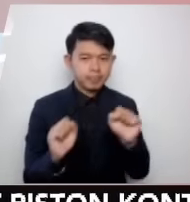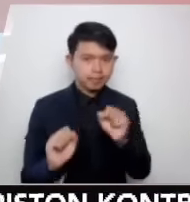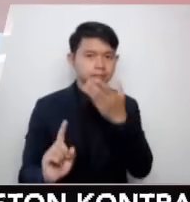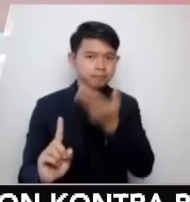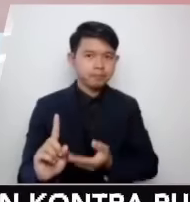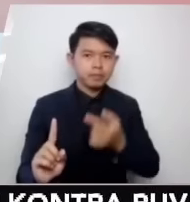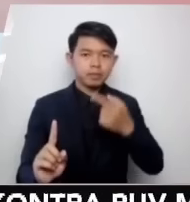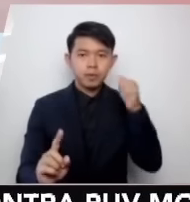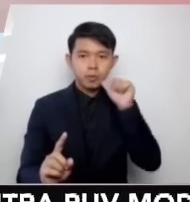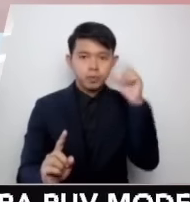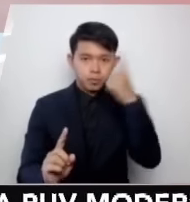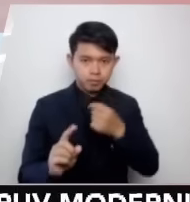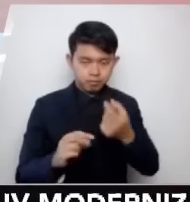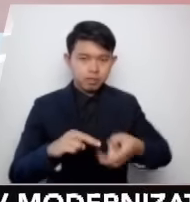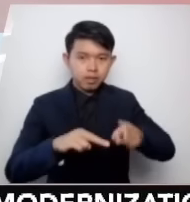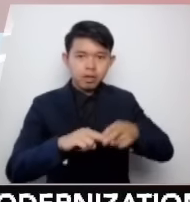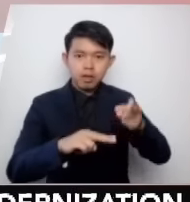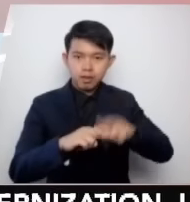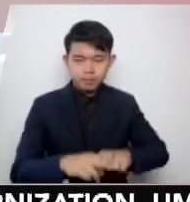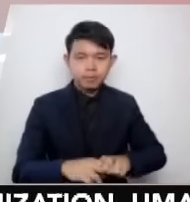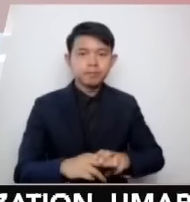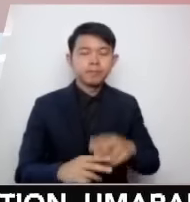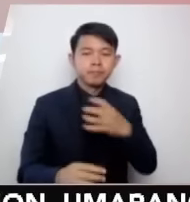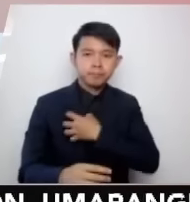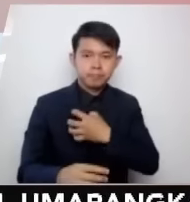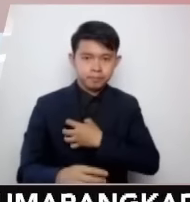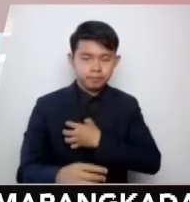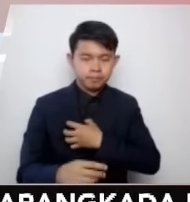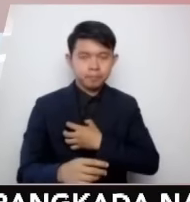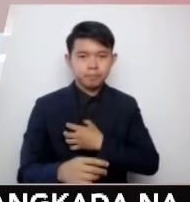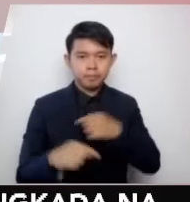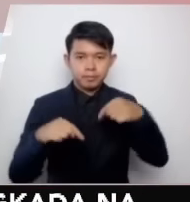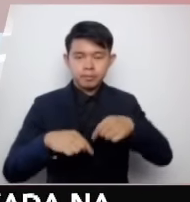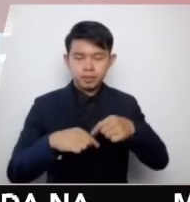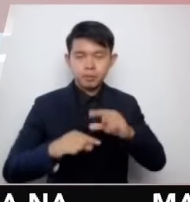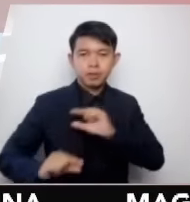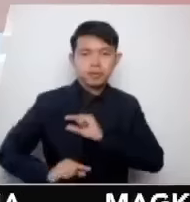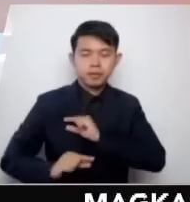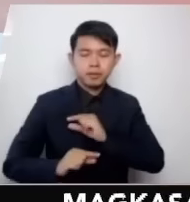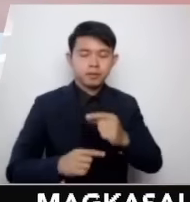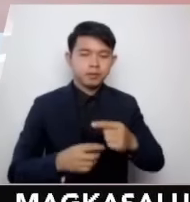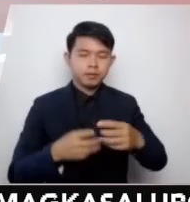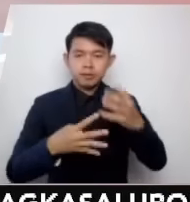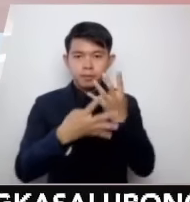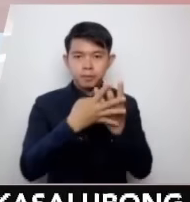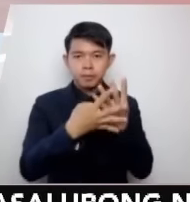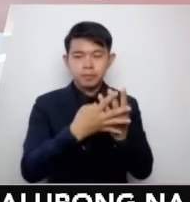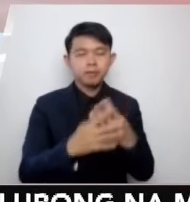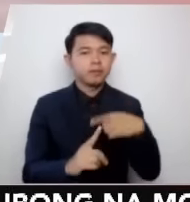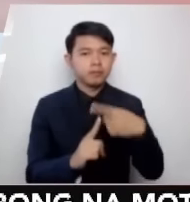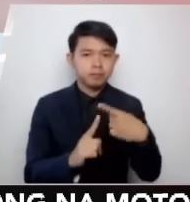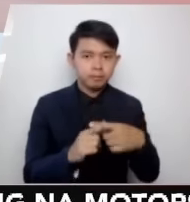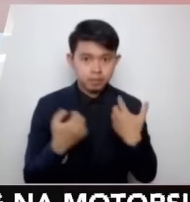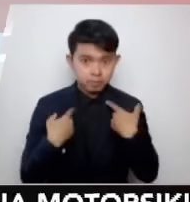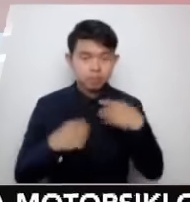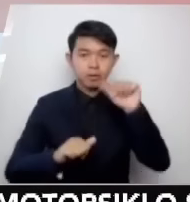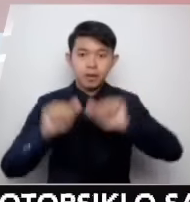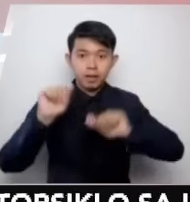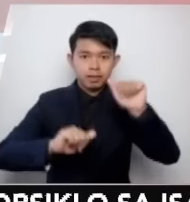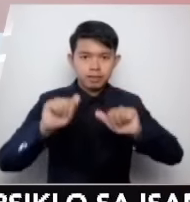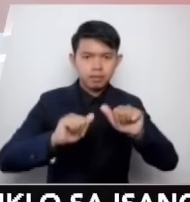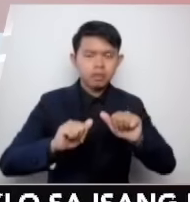ng nakaragdagang mga tauhan dito sa ating jail. Ganun din po, nagkaroon tayo ng risk assessment sa mga maaari niyang makasama